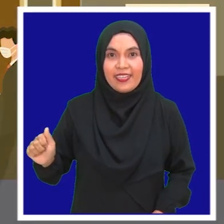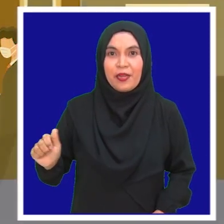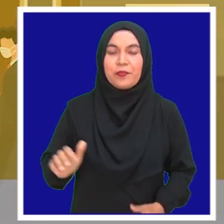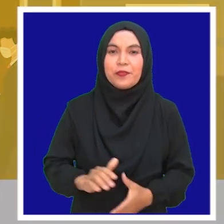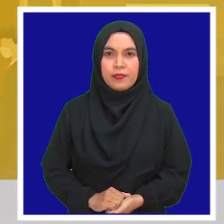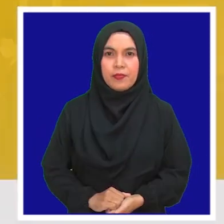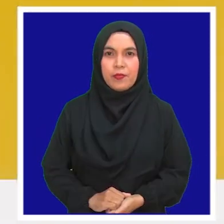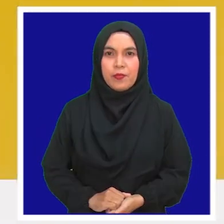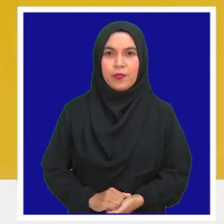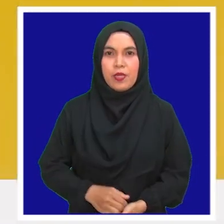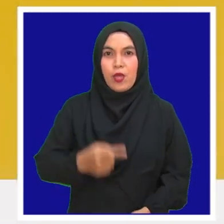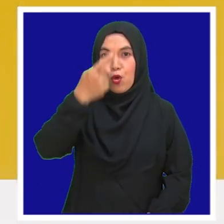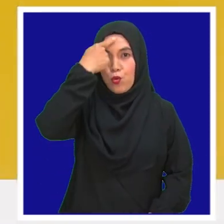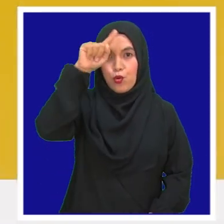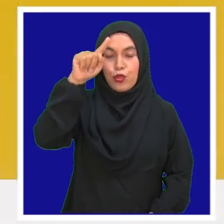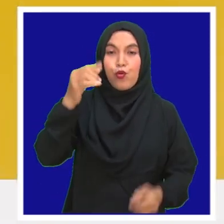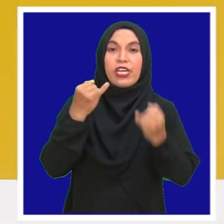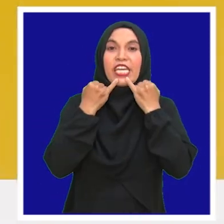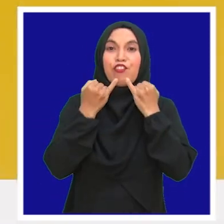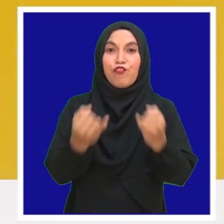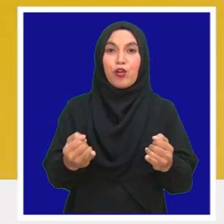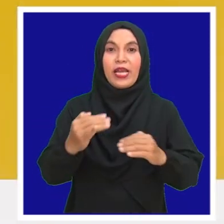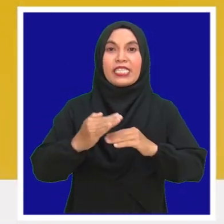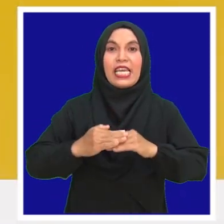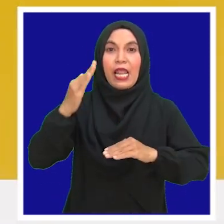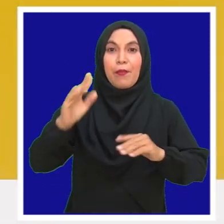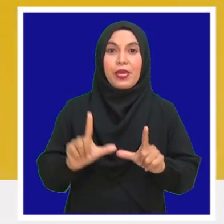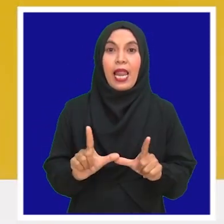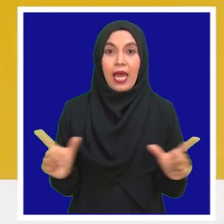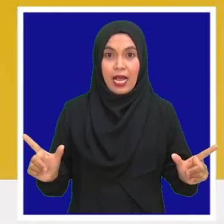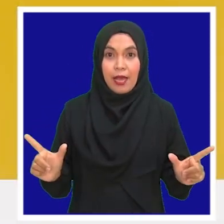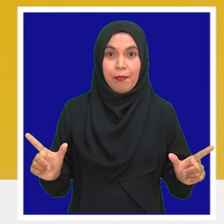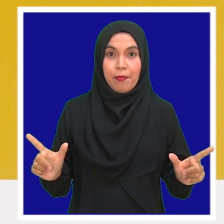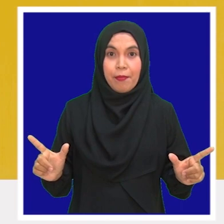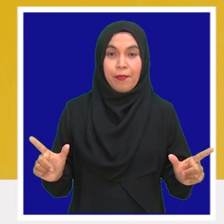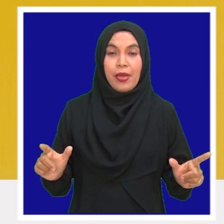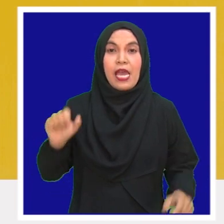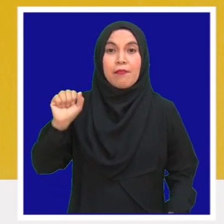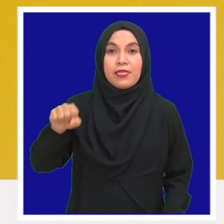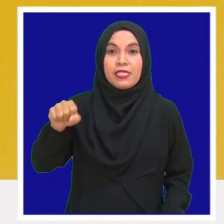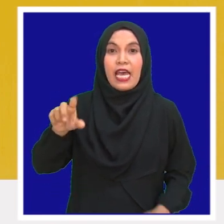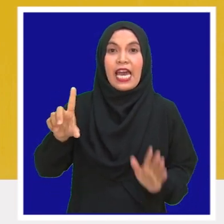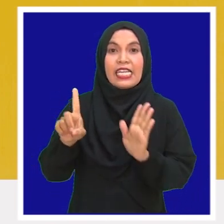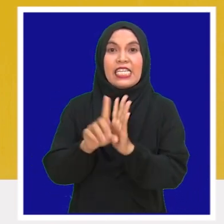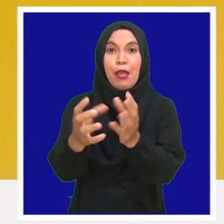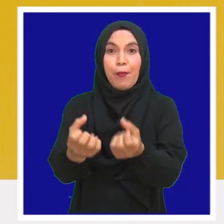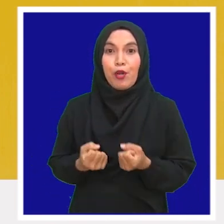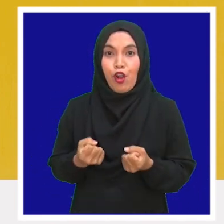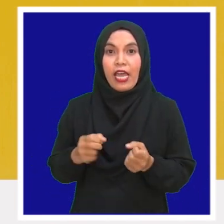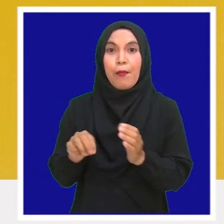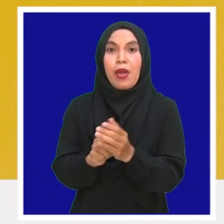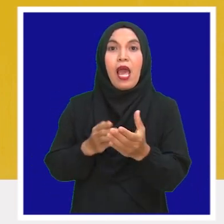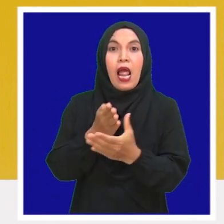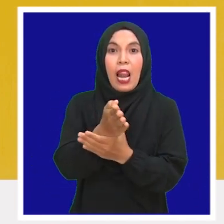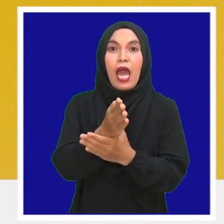pengadilan. Untuk informasi lebih lengkap dapat diperoleh melalui